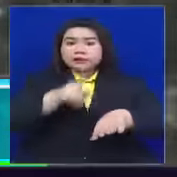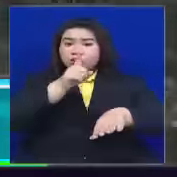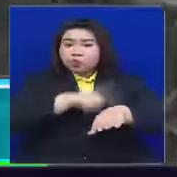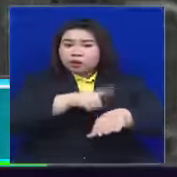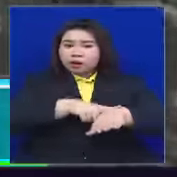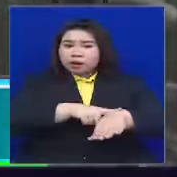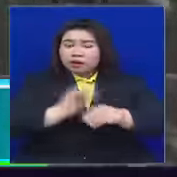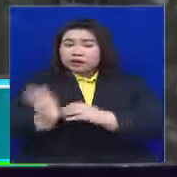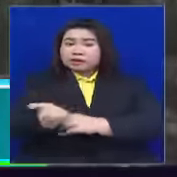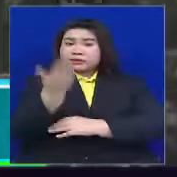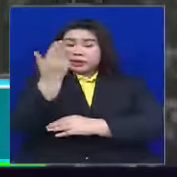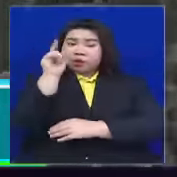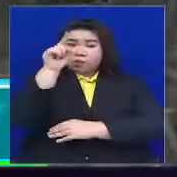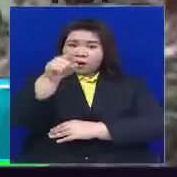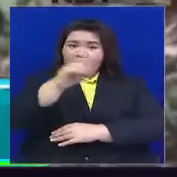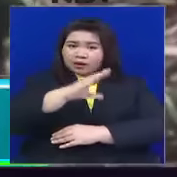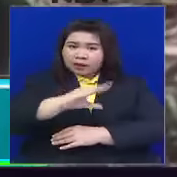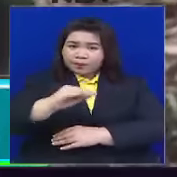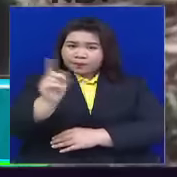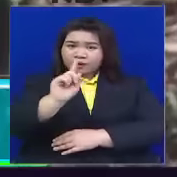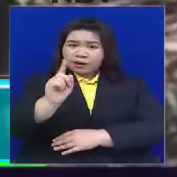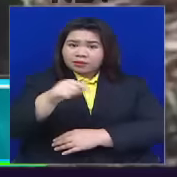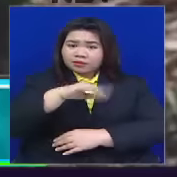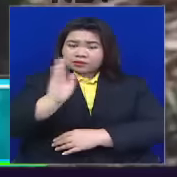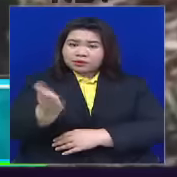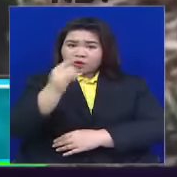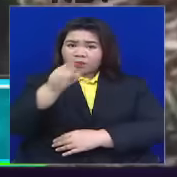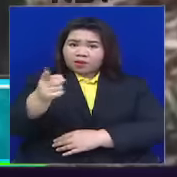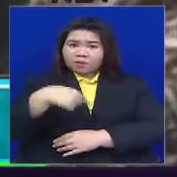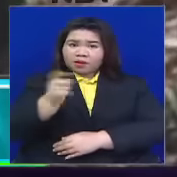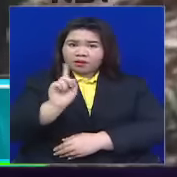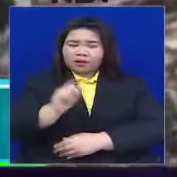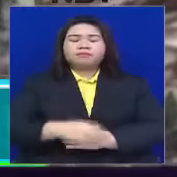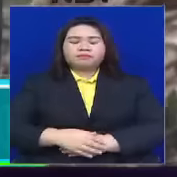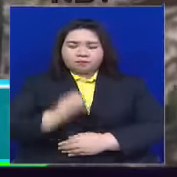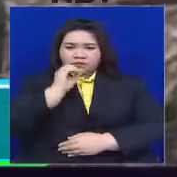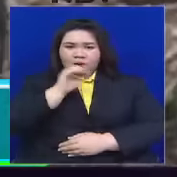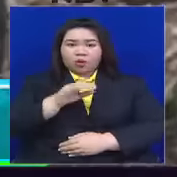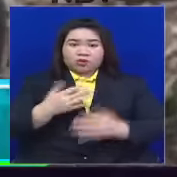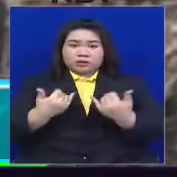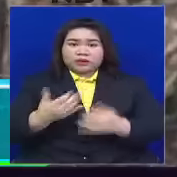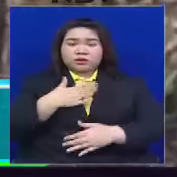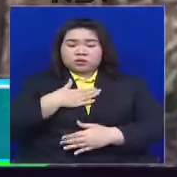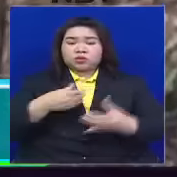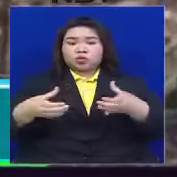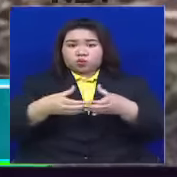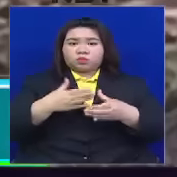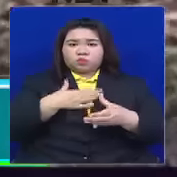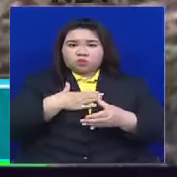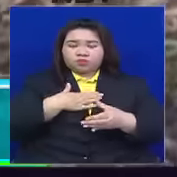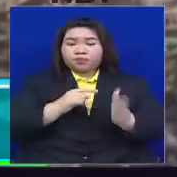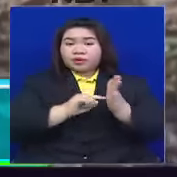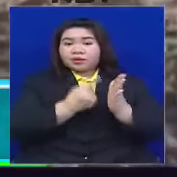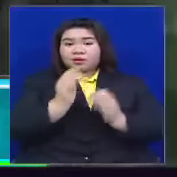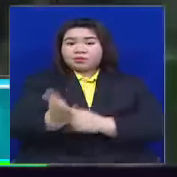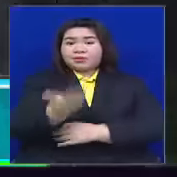เราไปเช้าเย็นกลับหรือว่าจะตามไปค้นหาจนกว่าจะเจอครับ ครับในส่วนของชุดที่ผมขึ้นมานะครับก็จะเริ่มเดินเท้าตั้งแต่เมื่